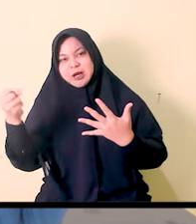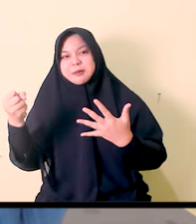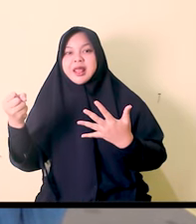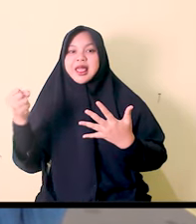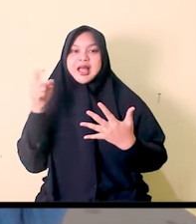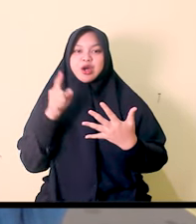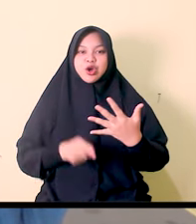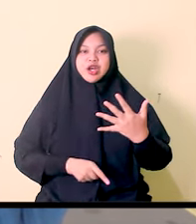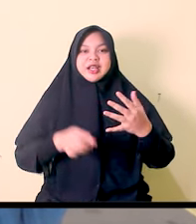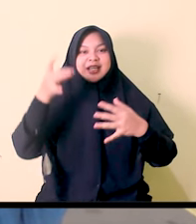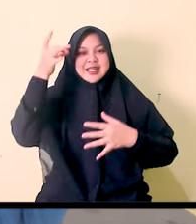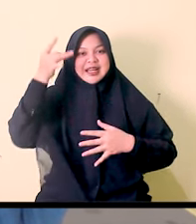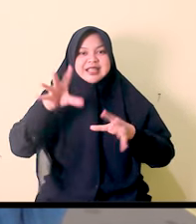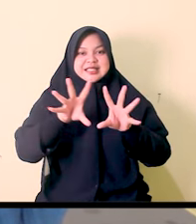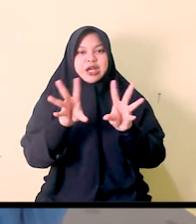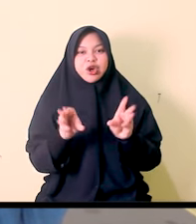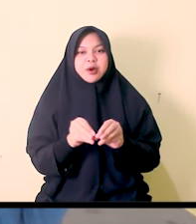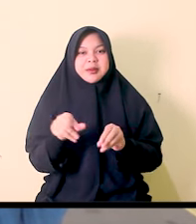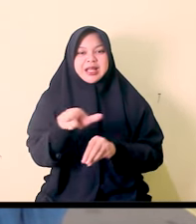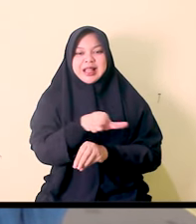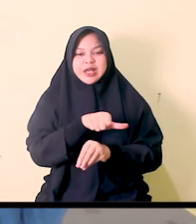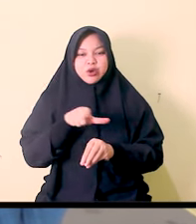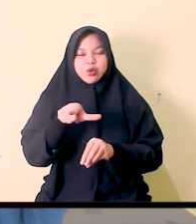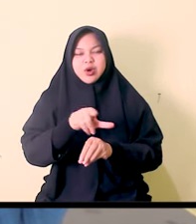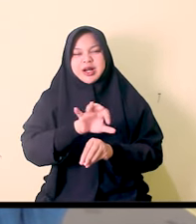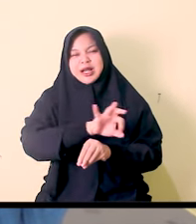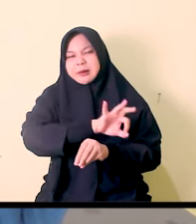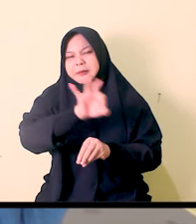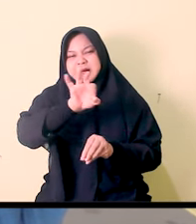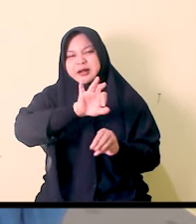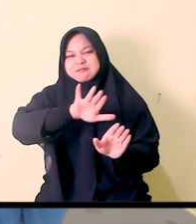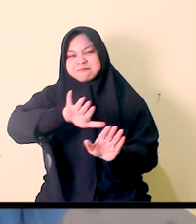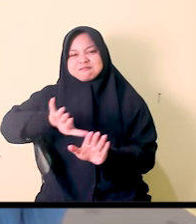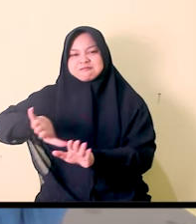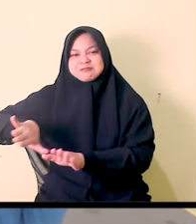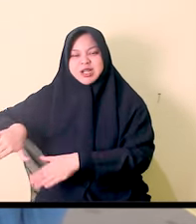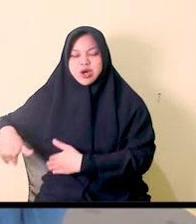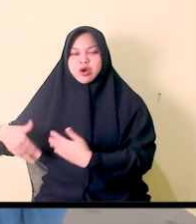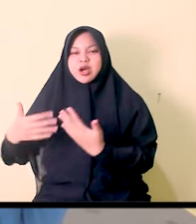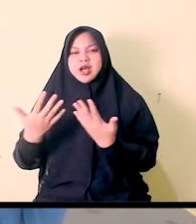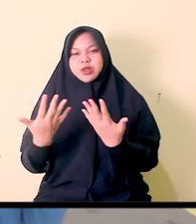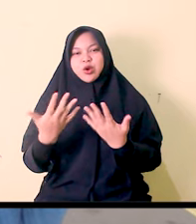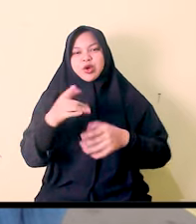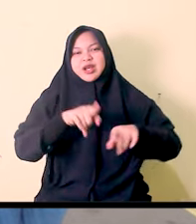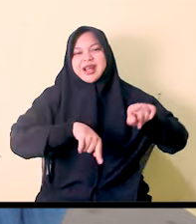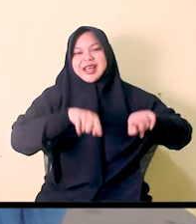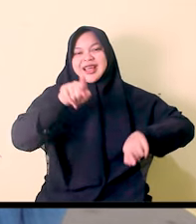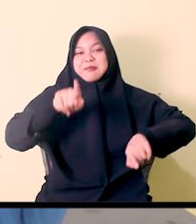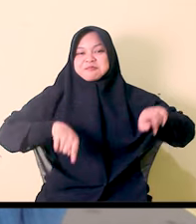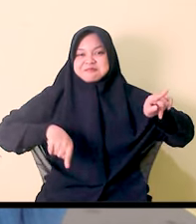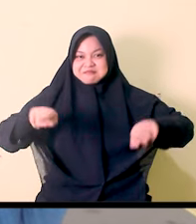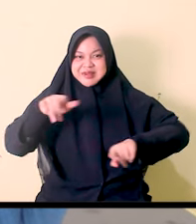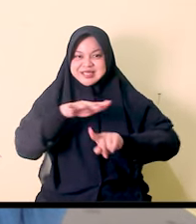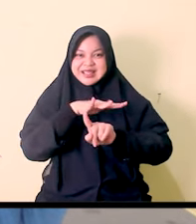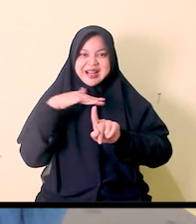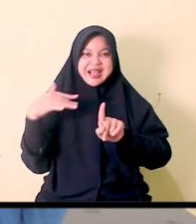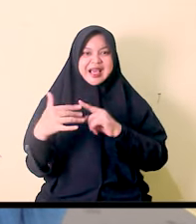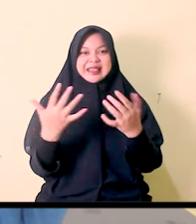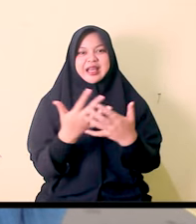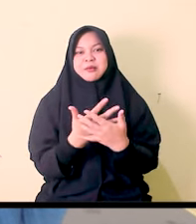Desa inklusif ini adalah lingkungan yang tidak pernah meninggalkan siapapun dengan ragam masyarakat